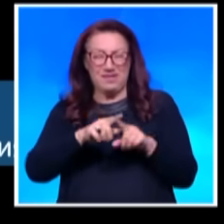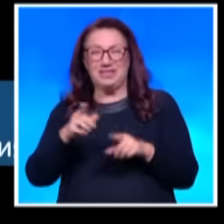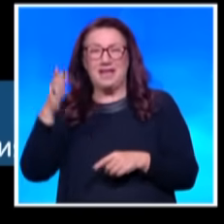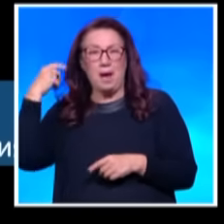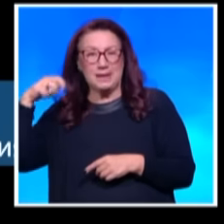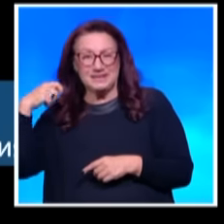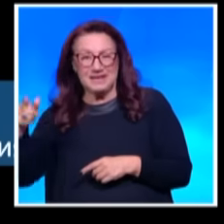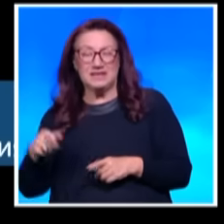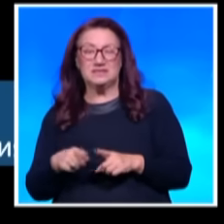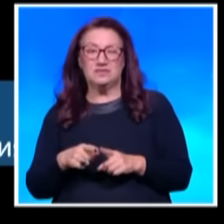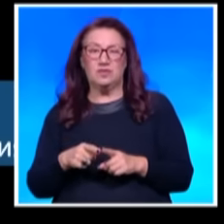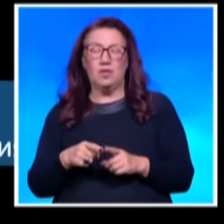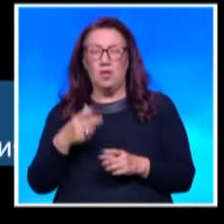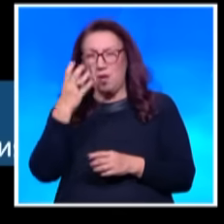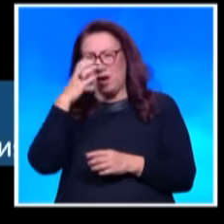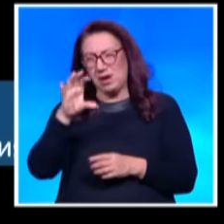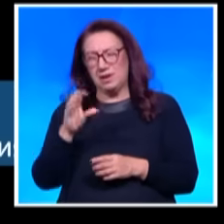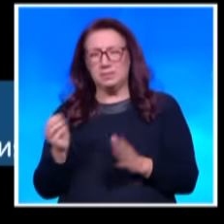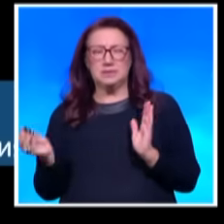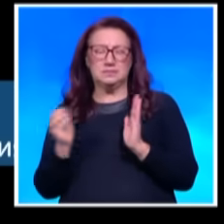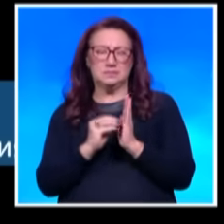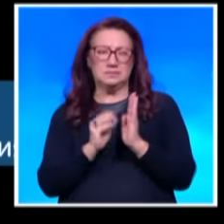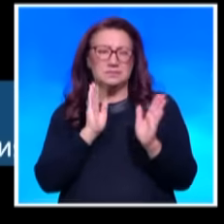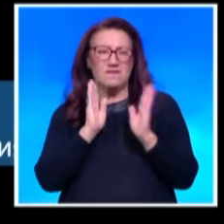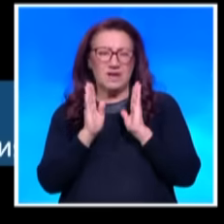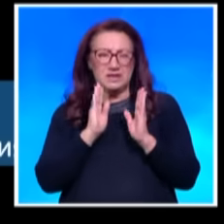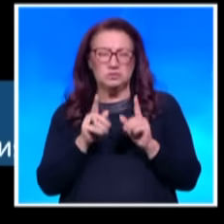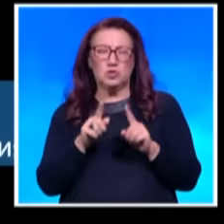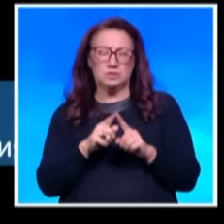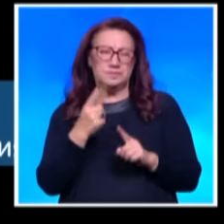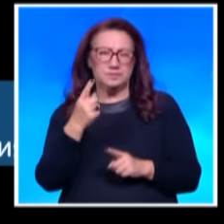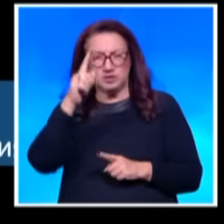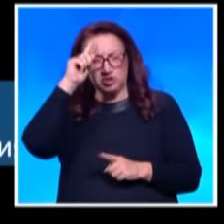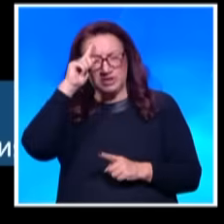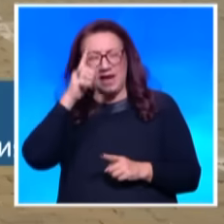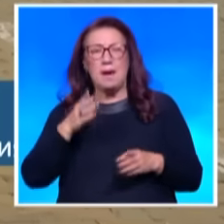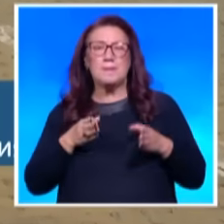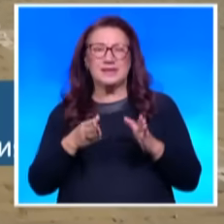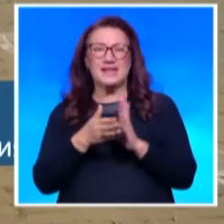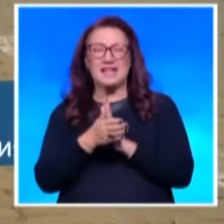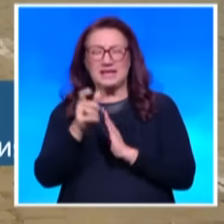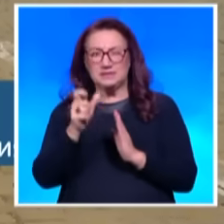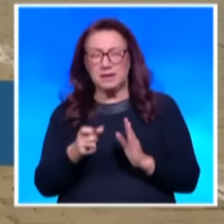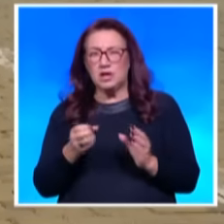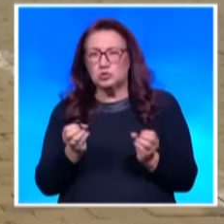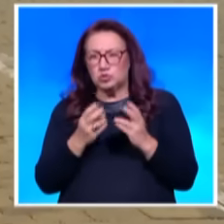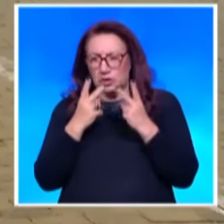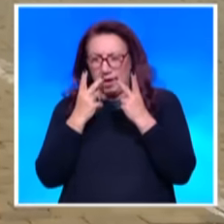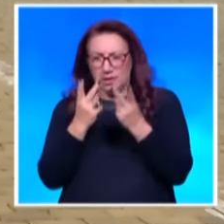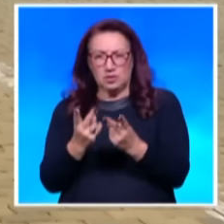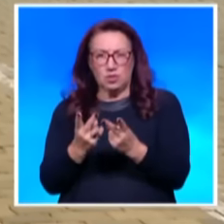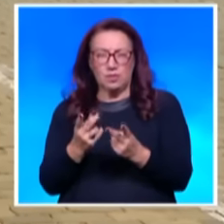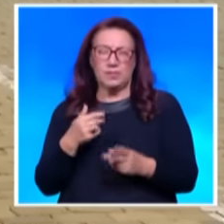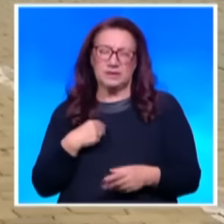Клипчетата се пускат и в социалните мрежи. Пътният експерт Диана Русинова става случайен свидетел. Аз съм подавал сигнал, подписал съм се